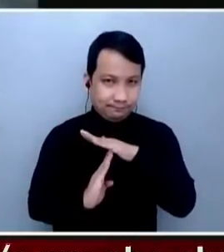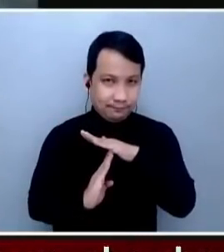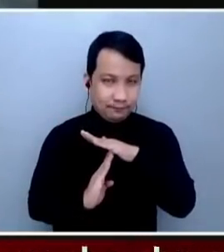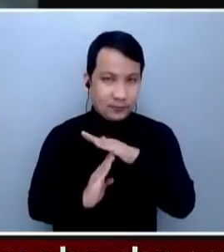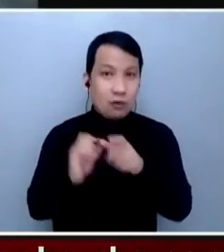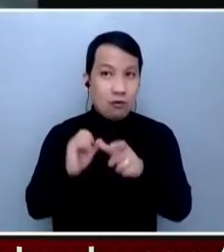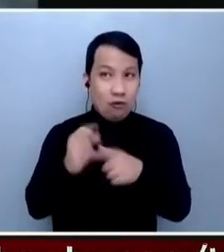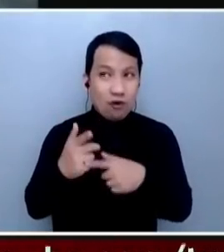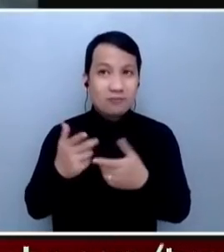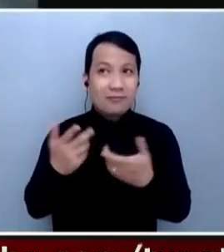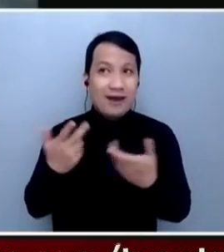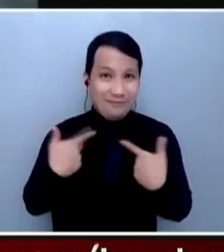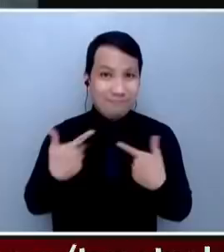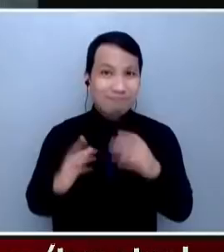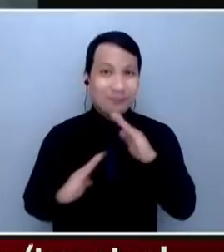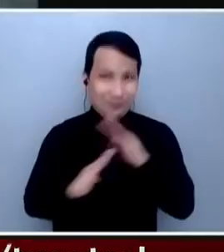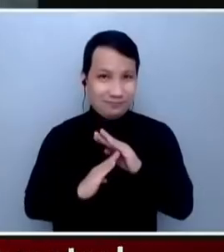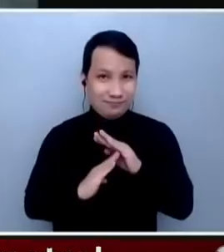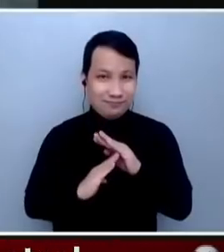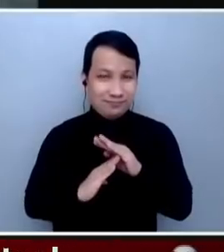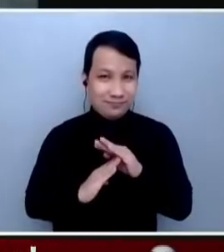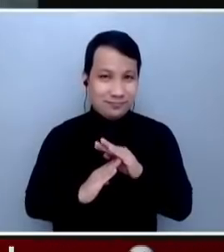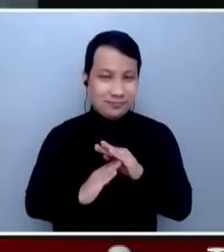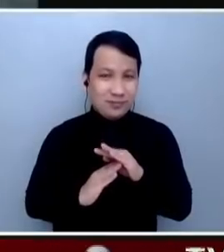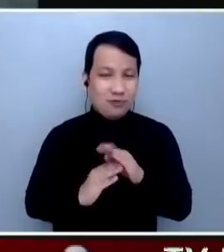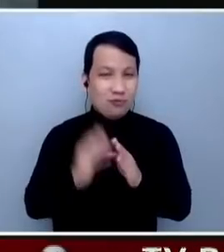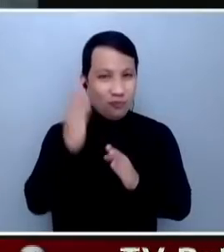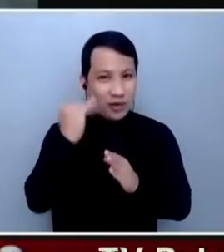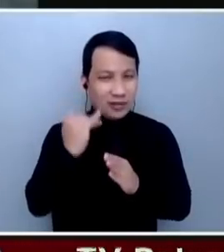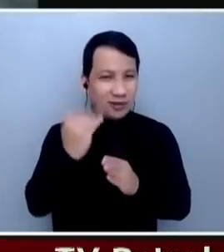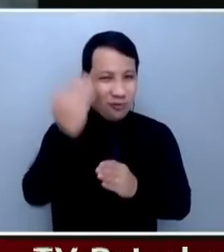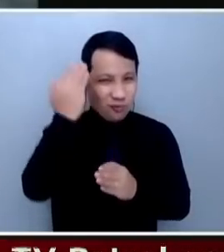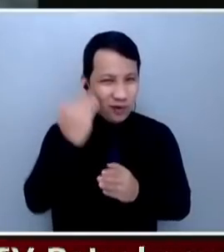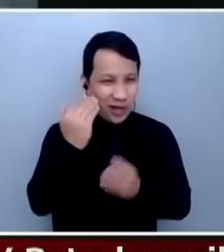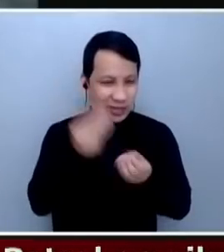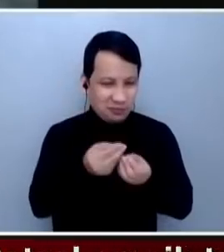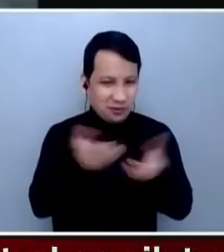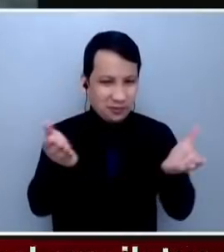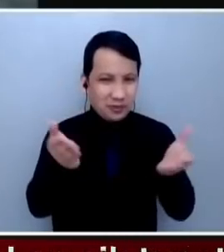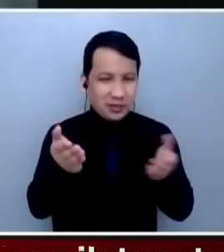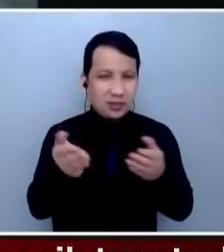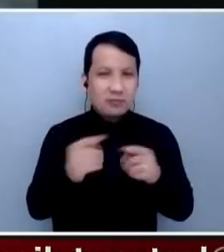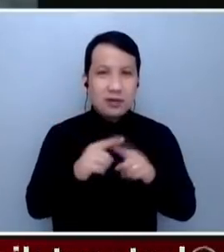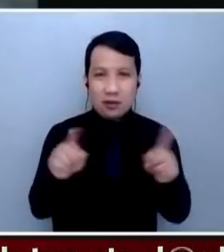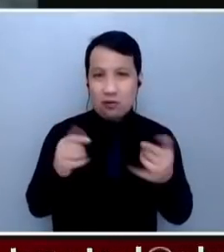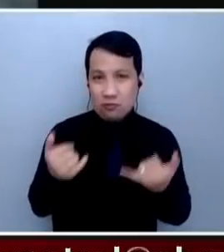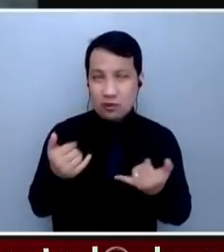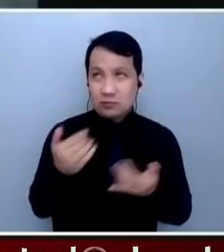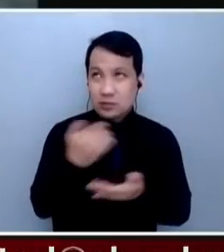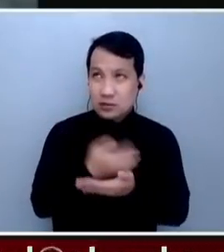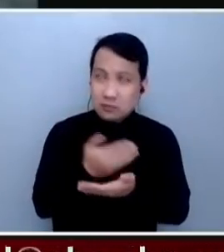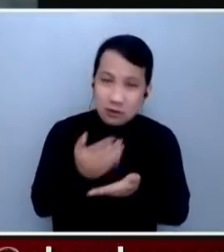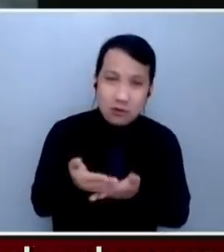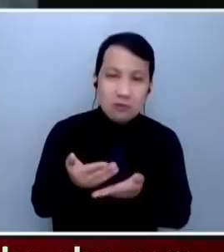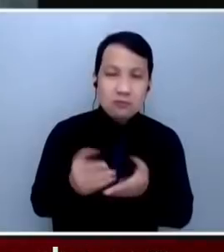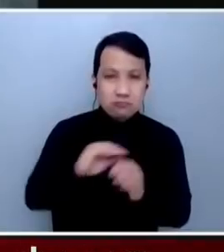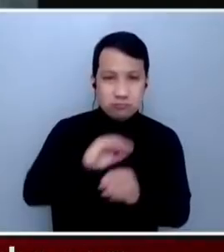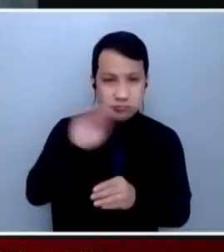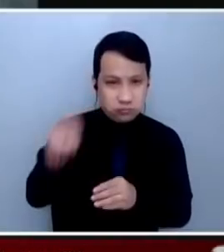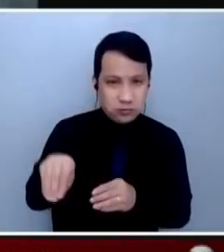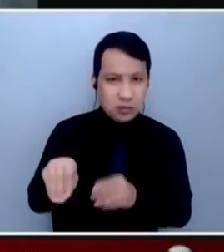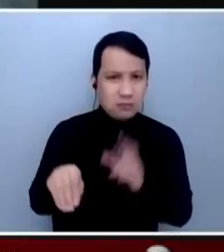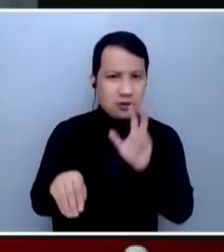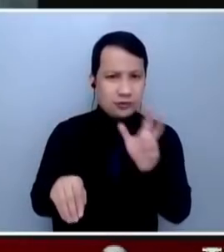expired due to deficient procurement. So we're now again funding putting in 30